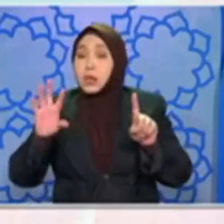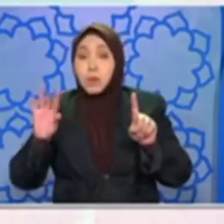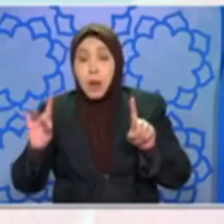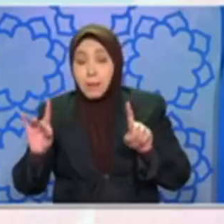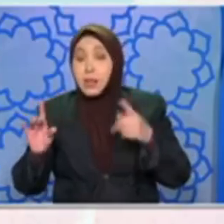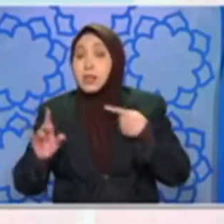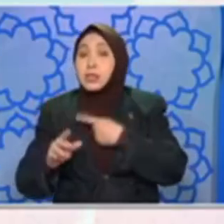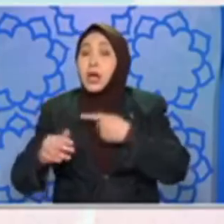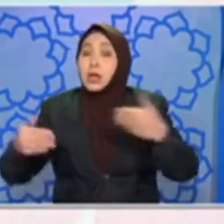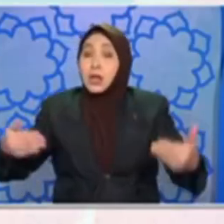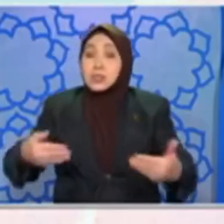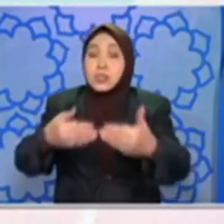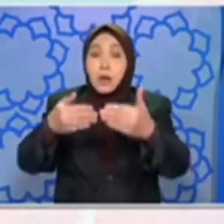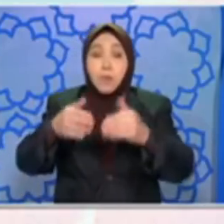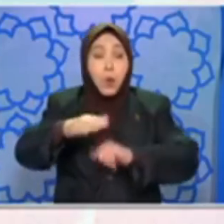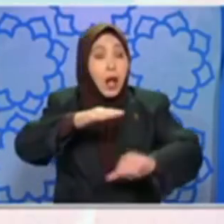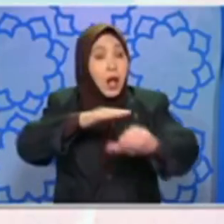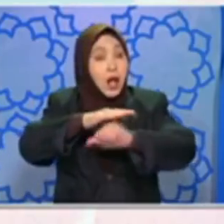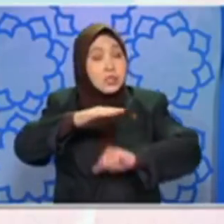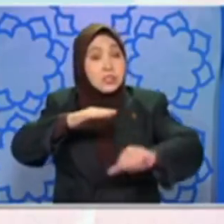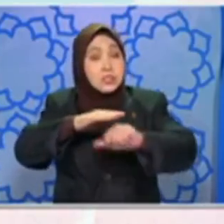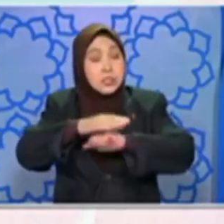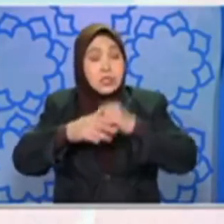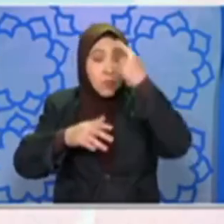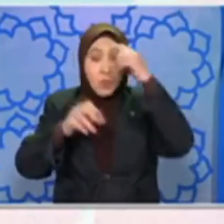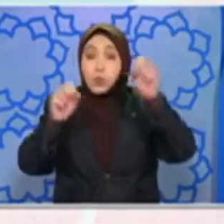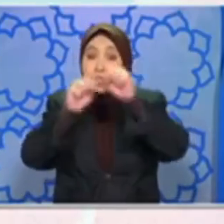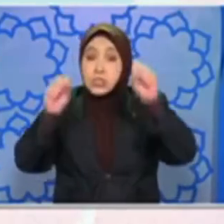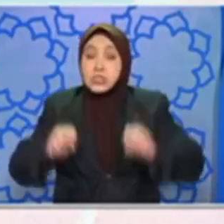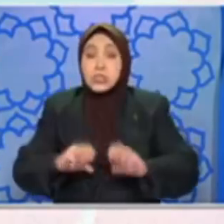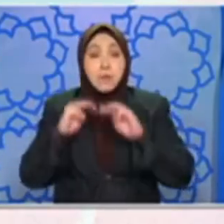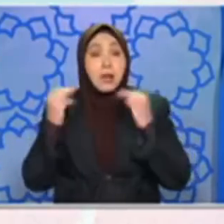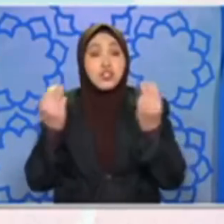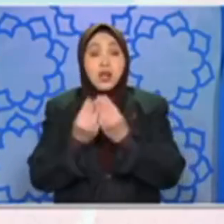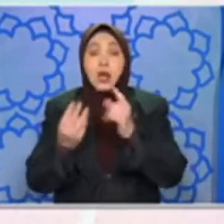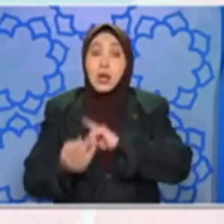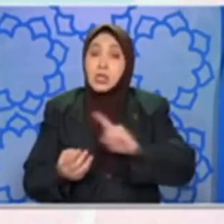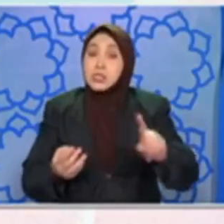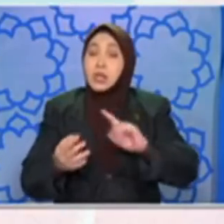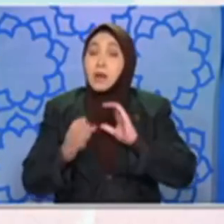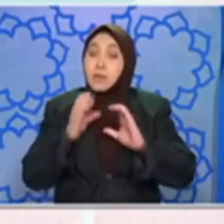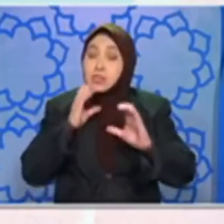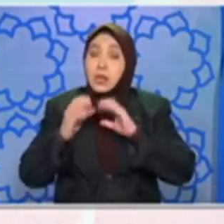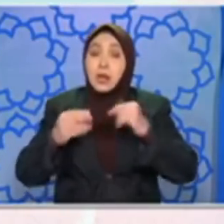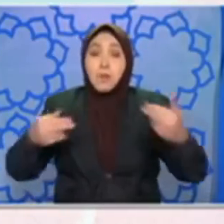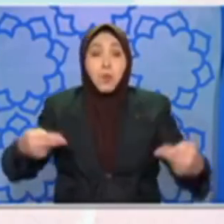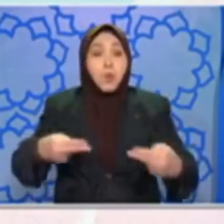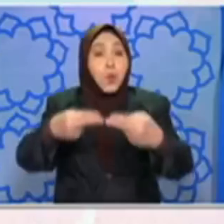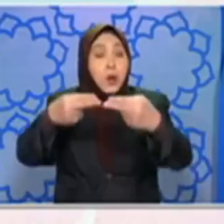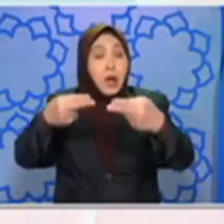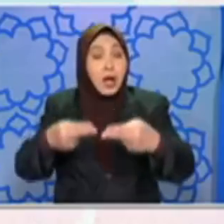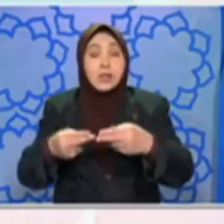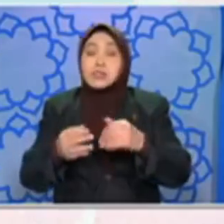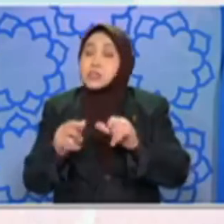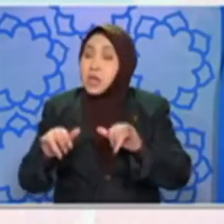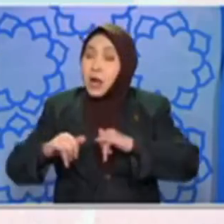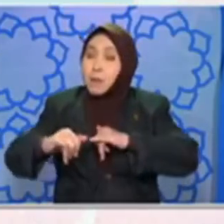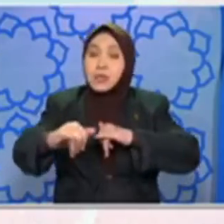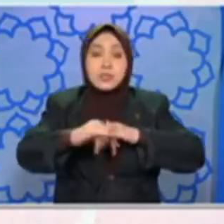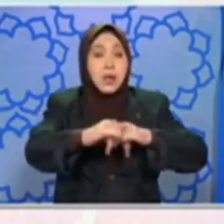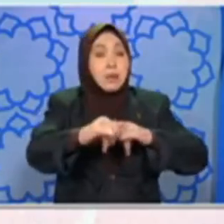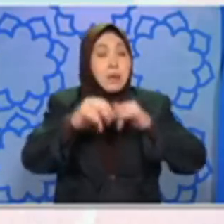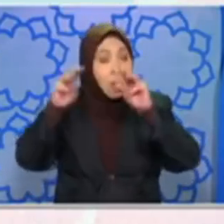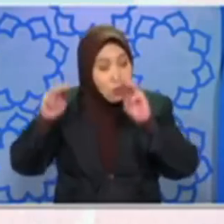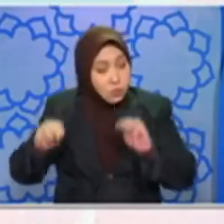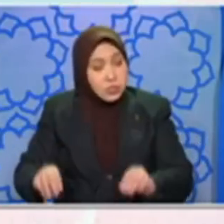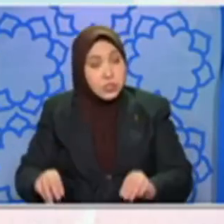menyambung asas ataupun pokok bagi sistem masyarakat Islam ya bercakap tentang hubungan masih lagi sesama